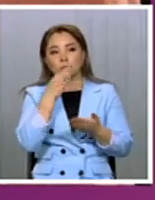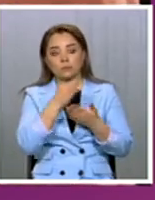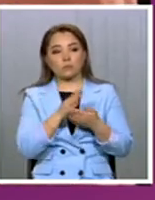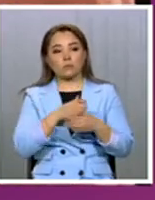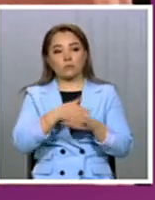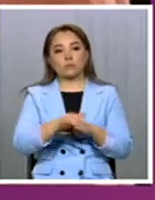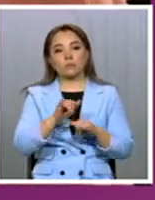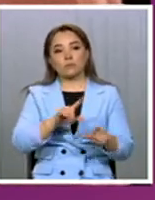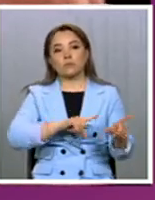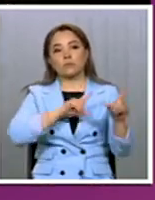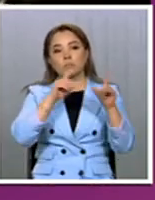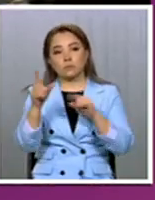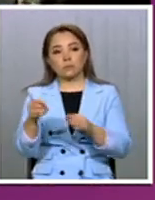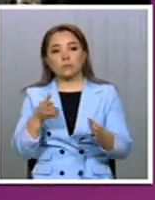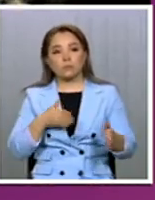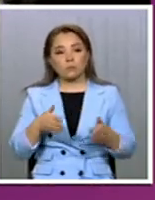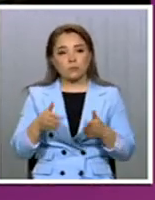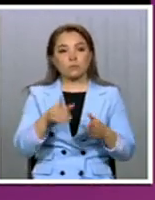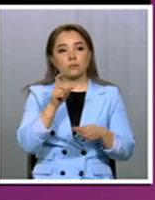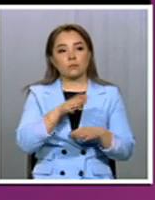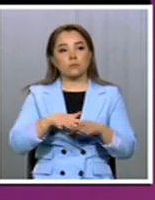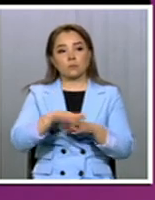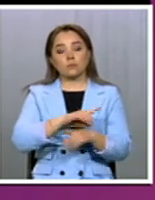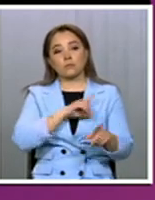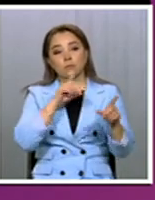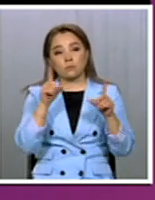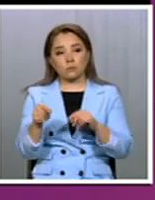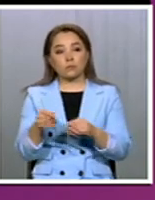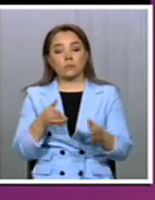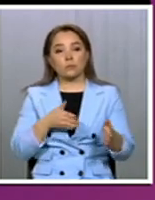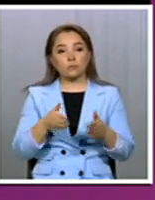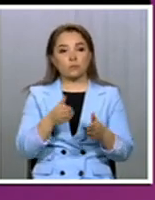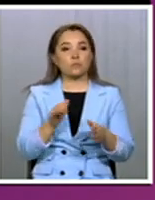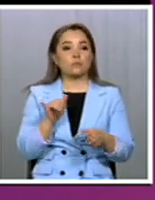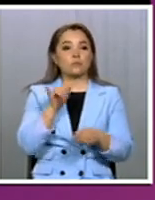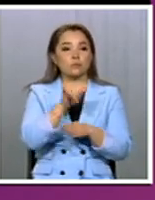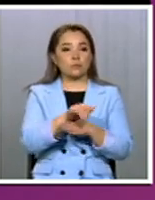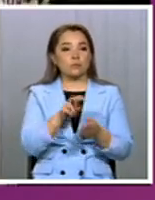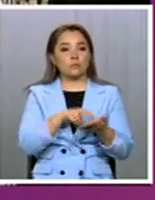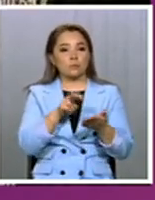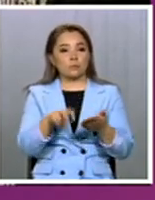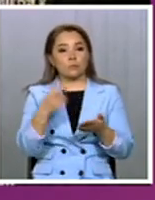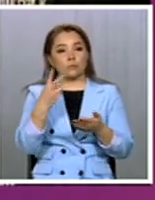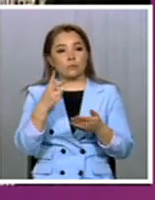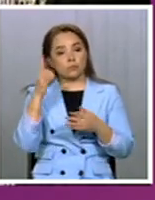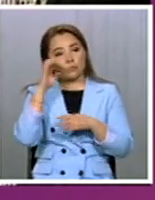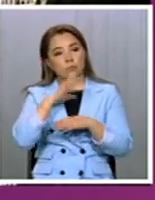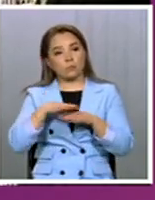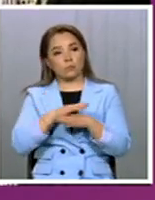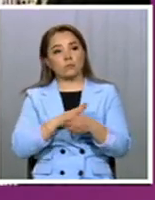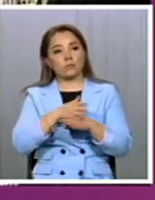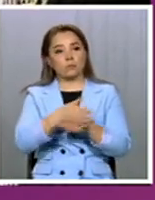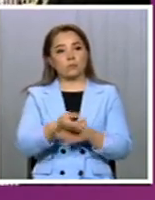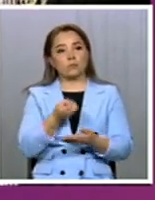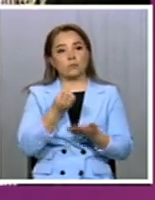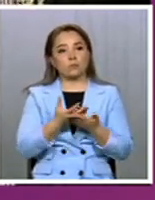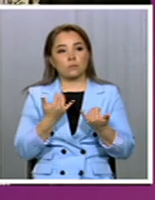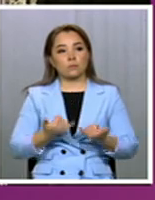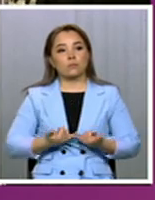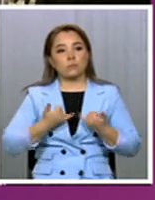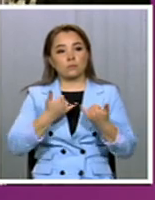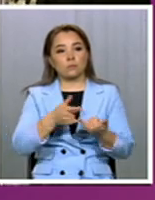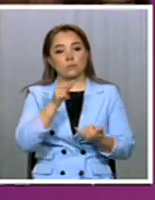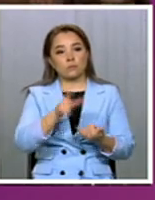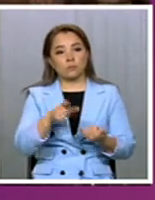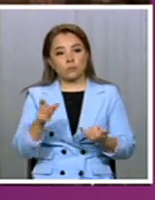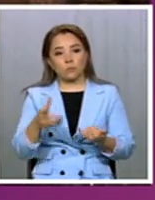жолға шыққан, жолаушылап бара жатып, жол жөнекей түскен бір елдің сыйлы адамдары. Олар